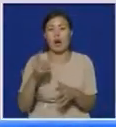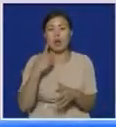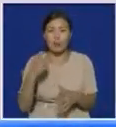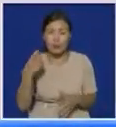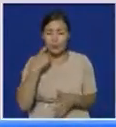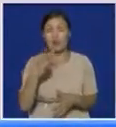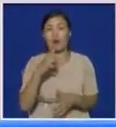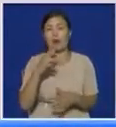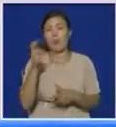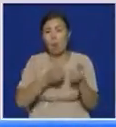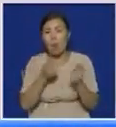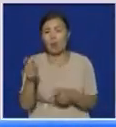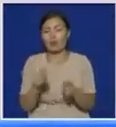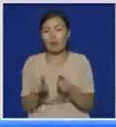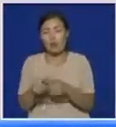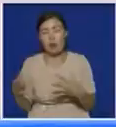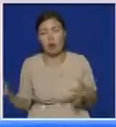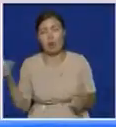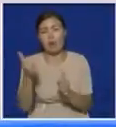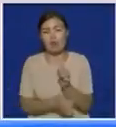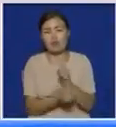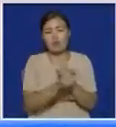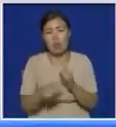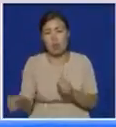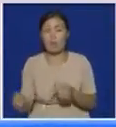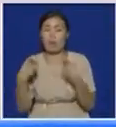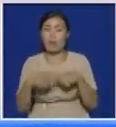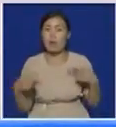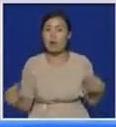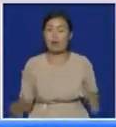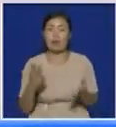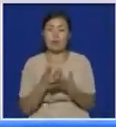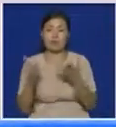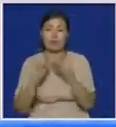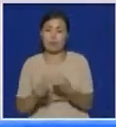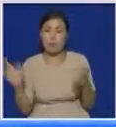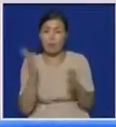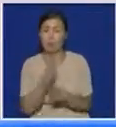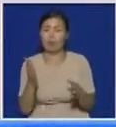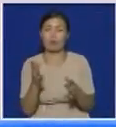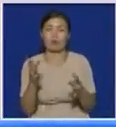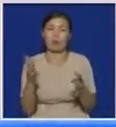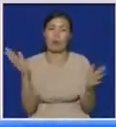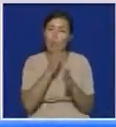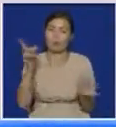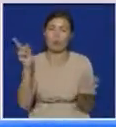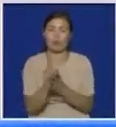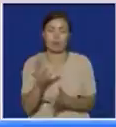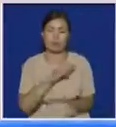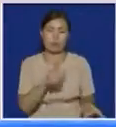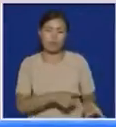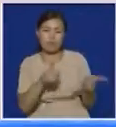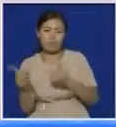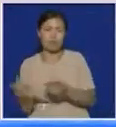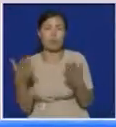кисломолочные продукты и так далее у каждого человека по разному если это связано с погодой и климатом и природой то необходимо на время